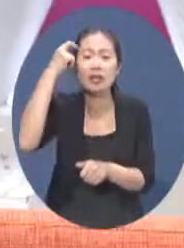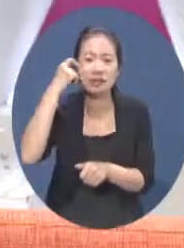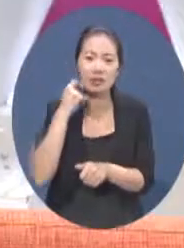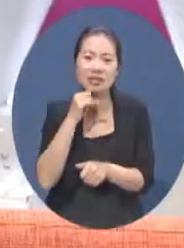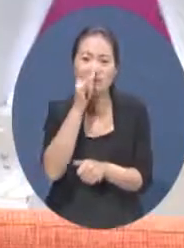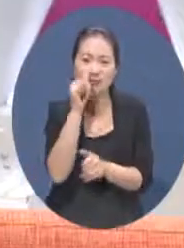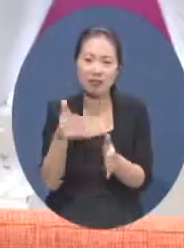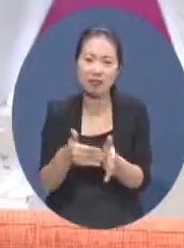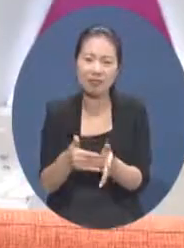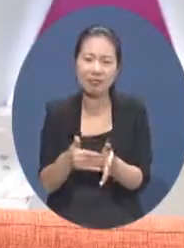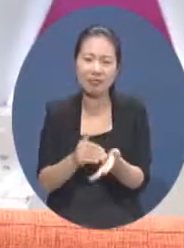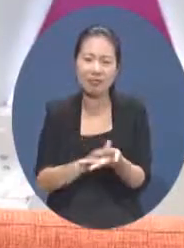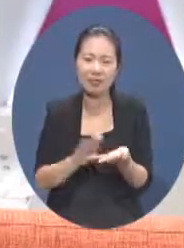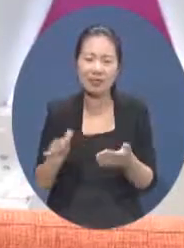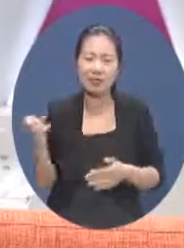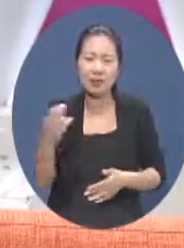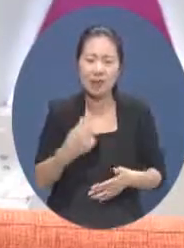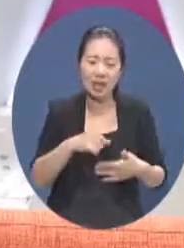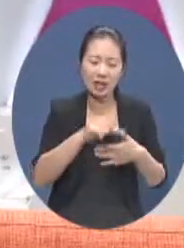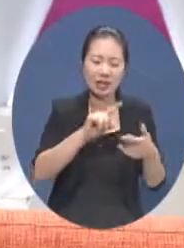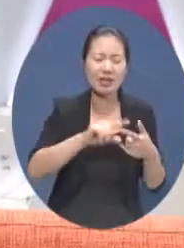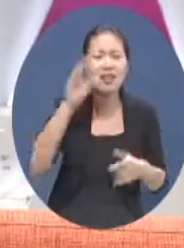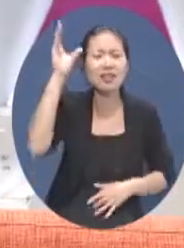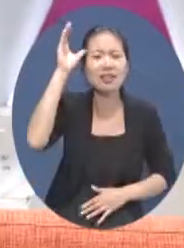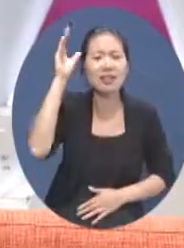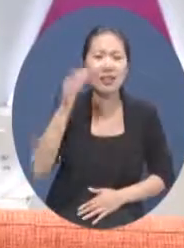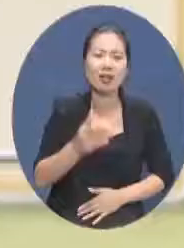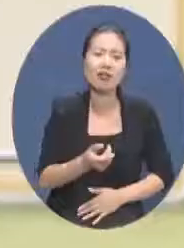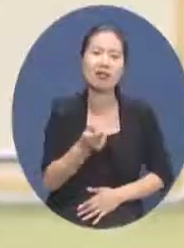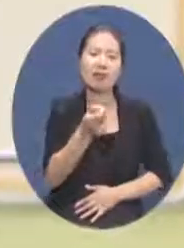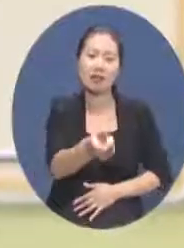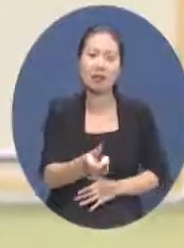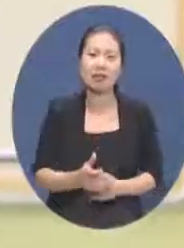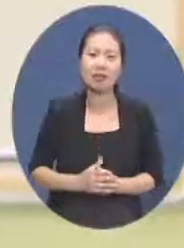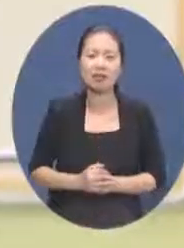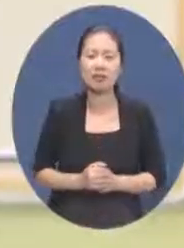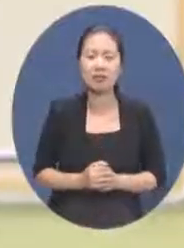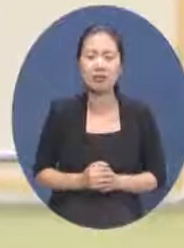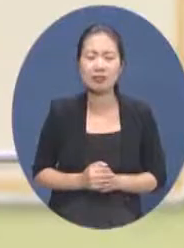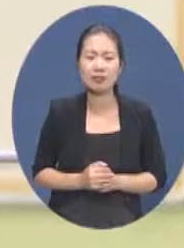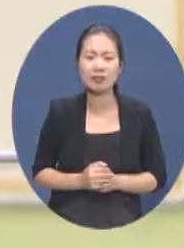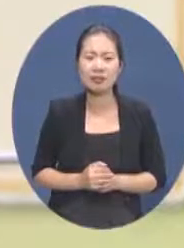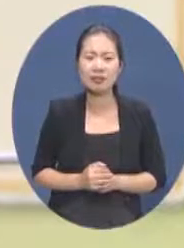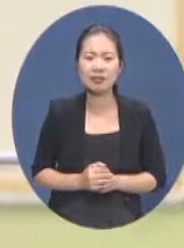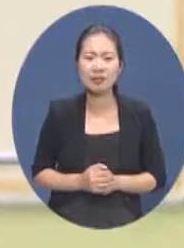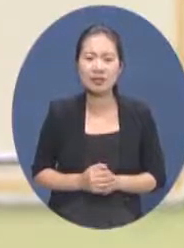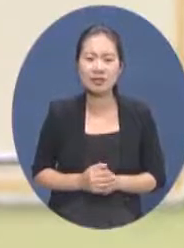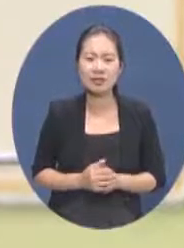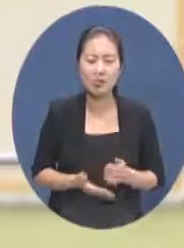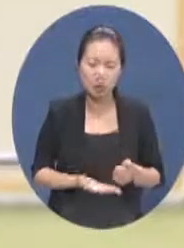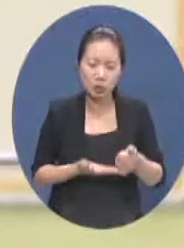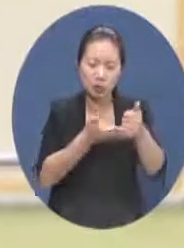거죠. 그리고 아이에 대한 기대가 너무 적어요. 그건 존중하지 않는 거예요. 예.